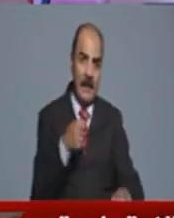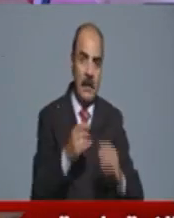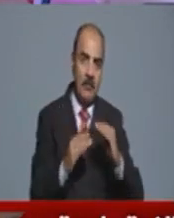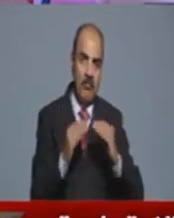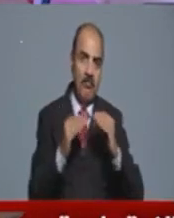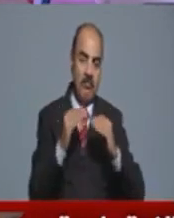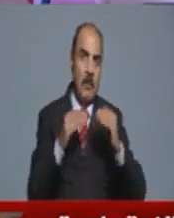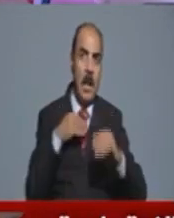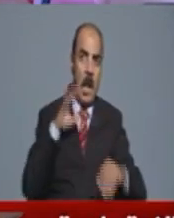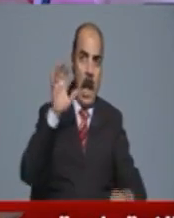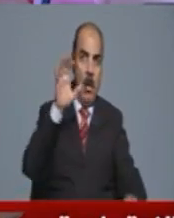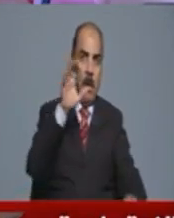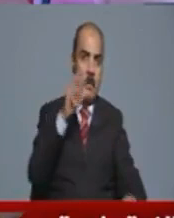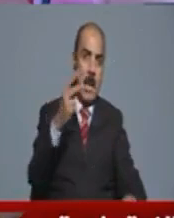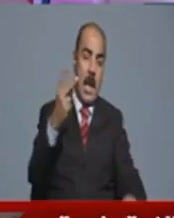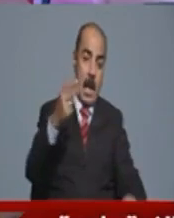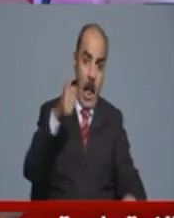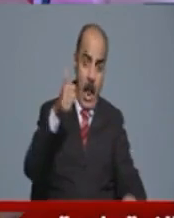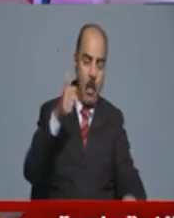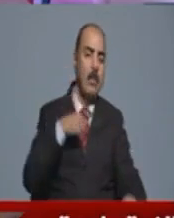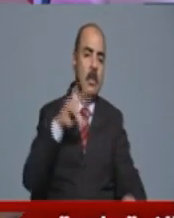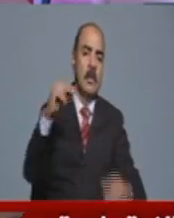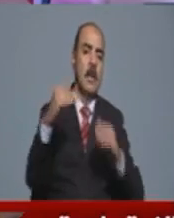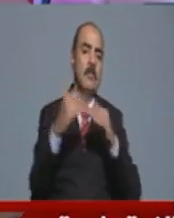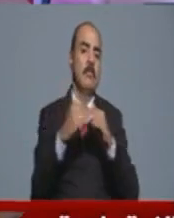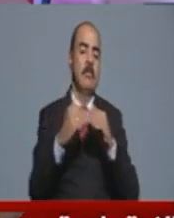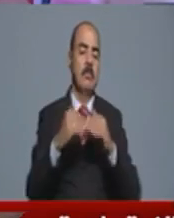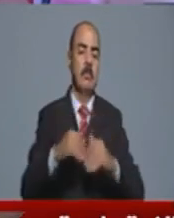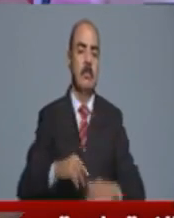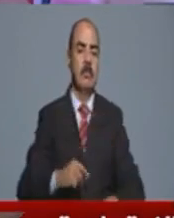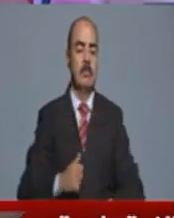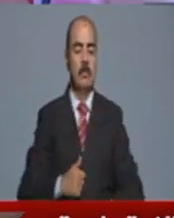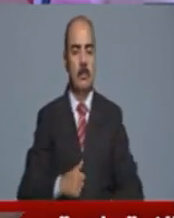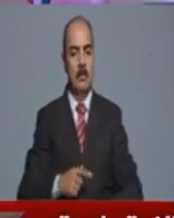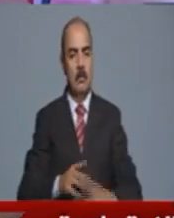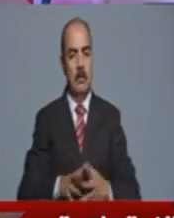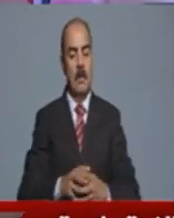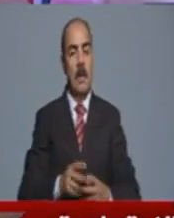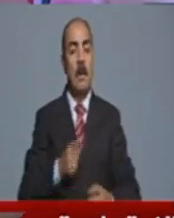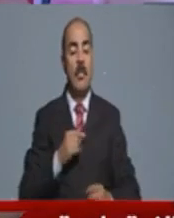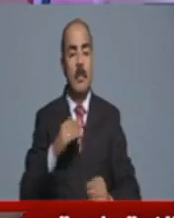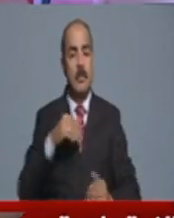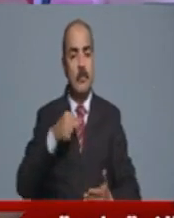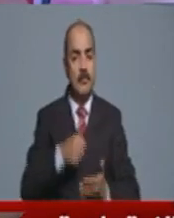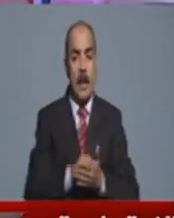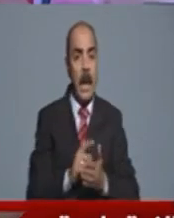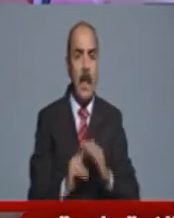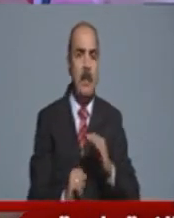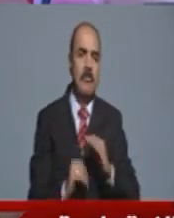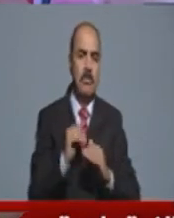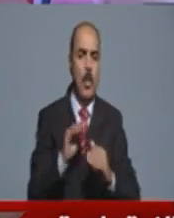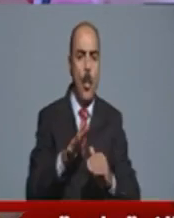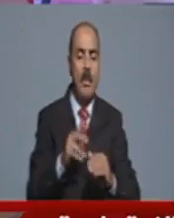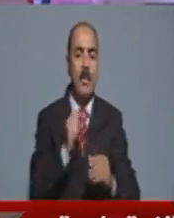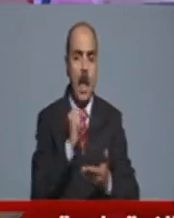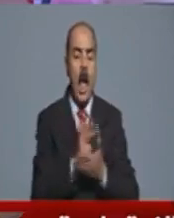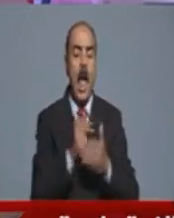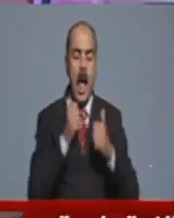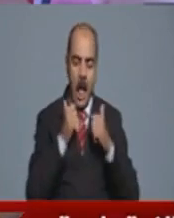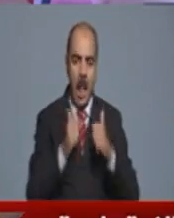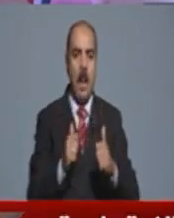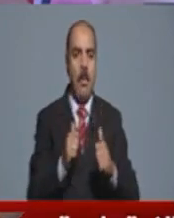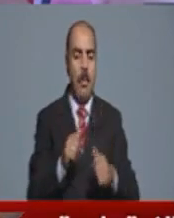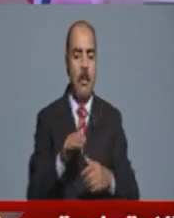الدول اللي هي بنسميها upper middle class countries، اللي هي نسبه المتوسط الدخل على الناتج القومي